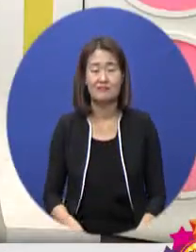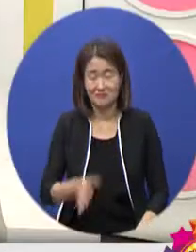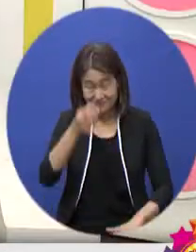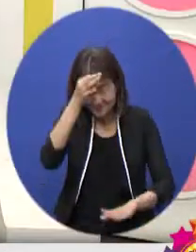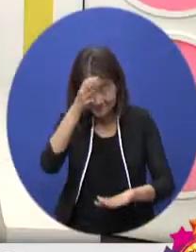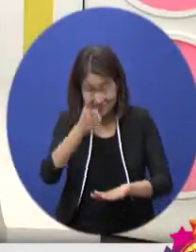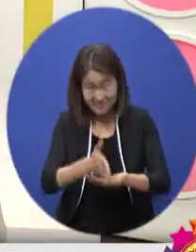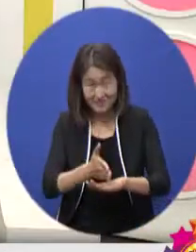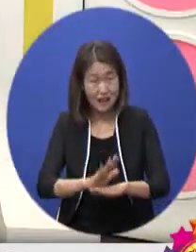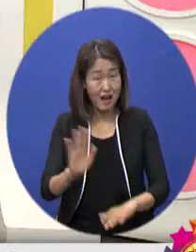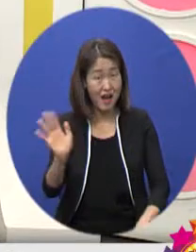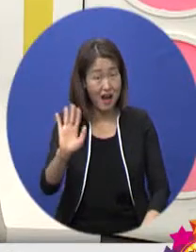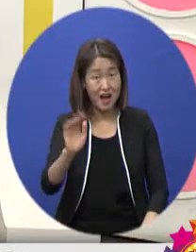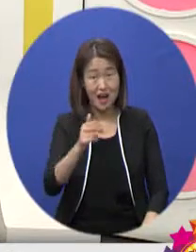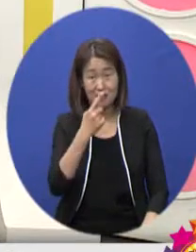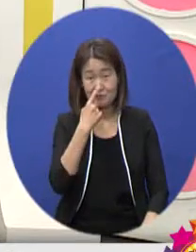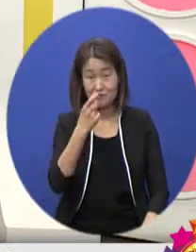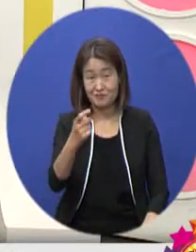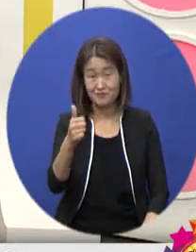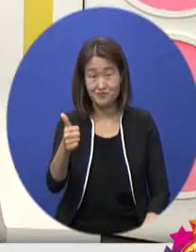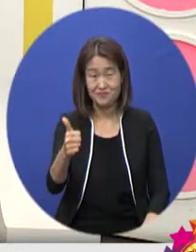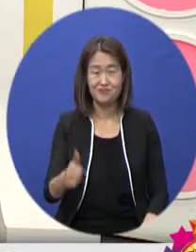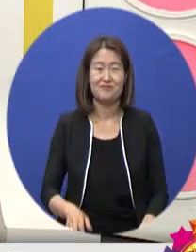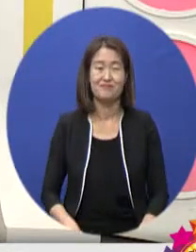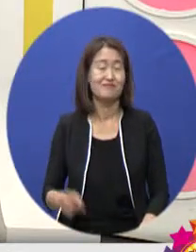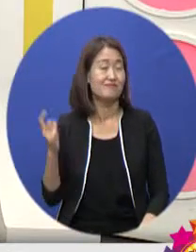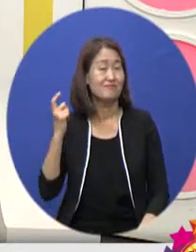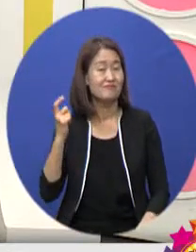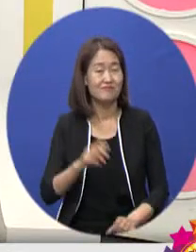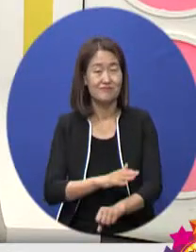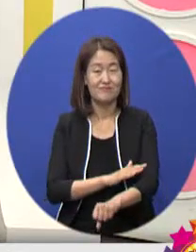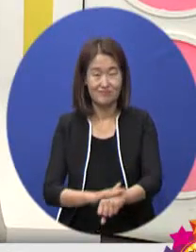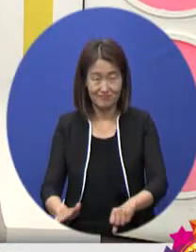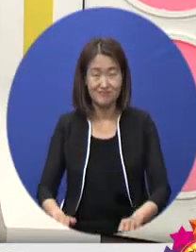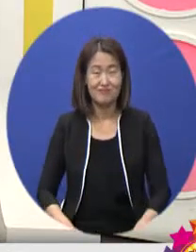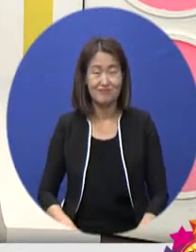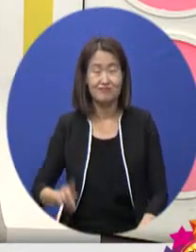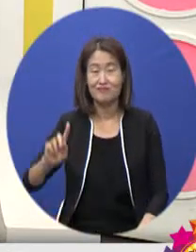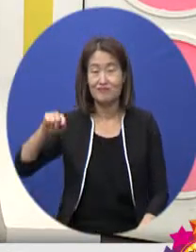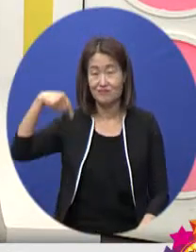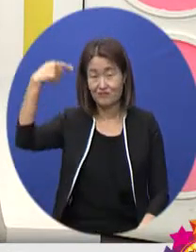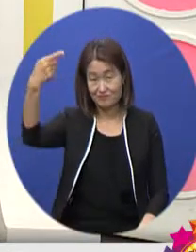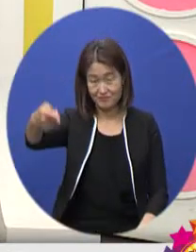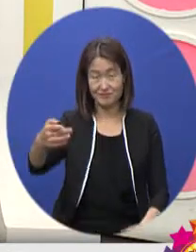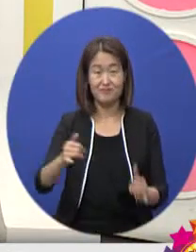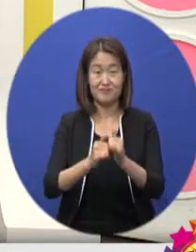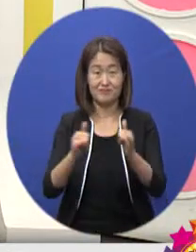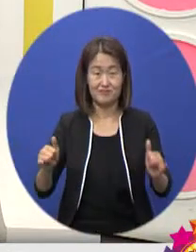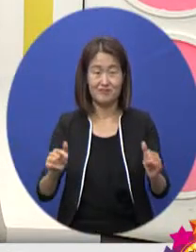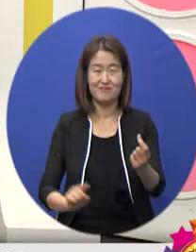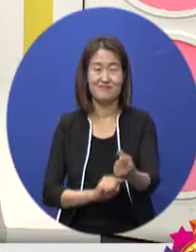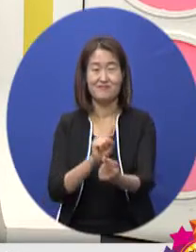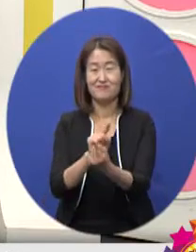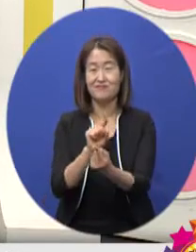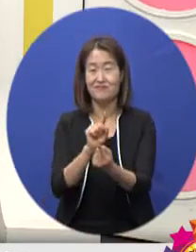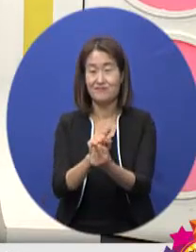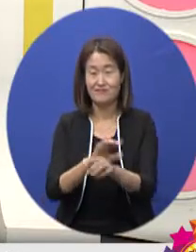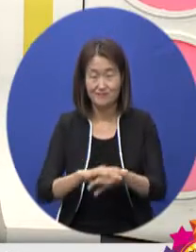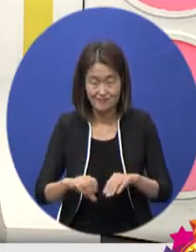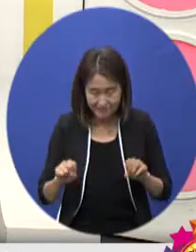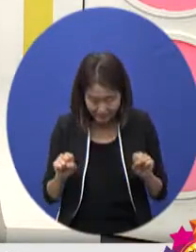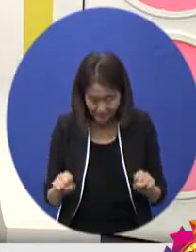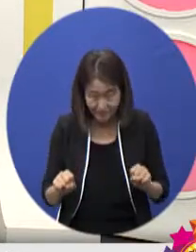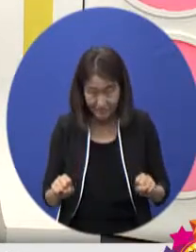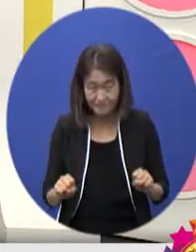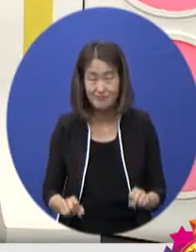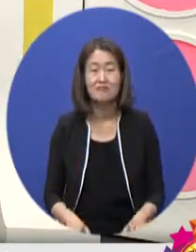미안합니다. 멋지셨습니다. 네, 잘 네. 들었습니다. 계속해서 또 다음 참가자분 만나보도록 하겠습니다.